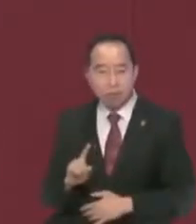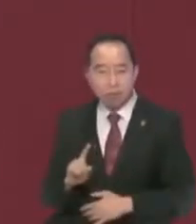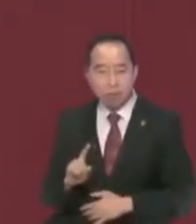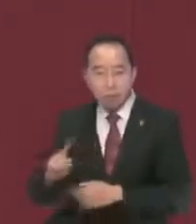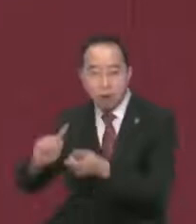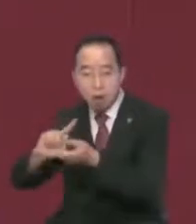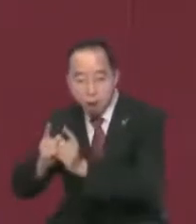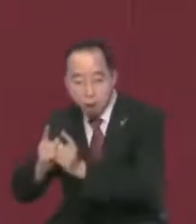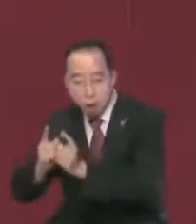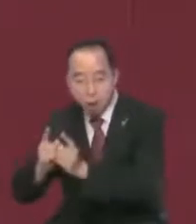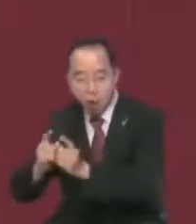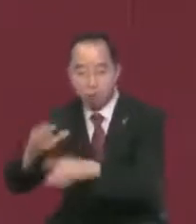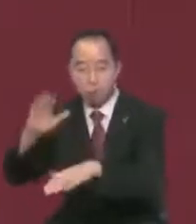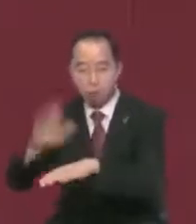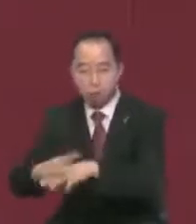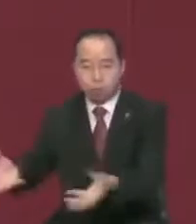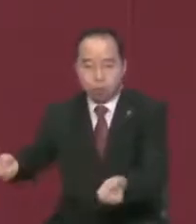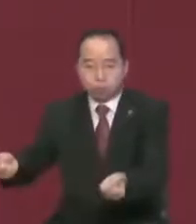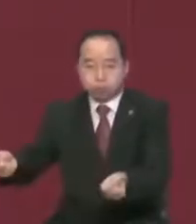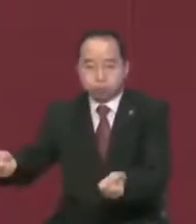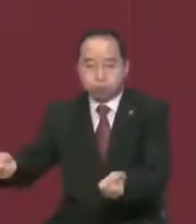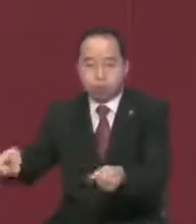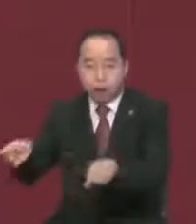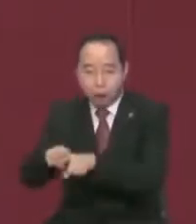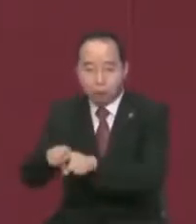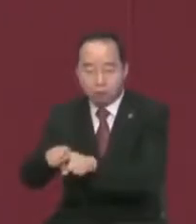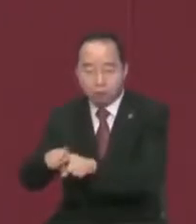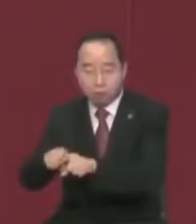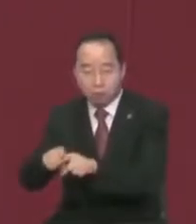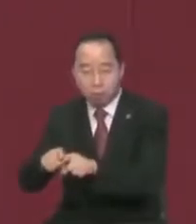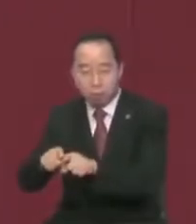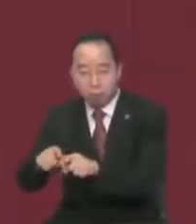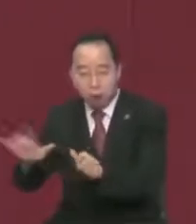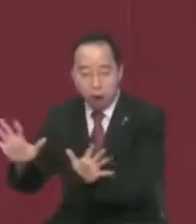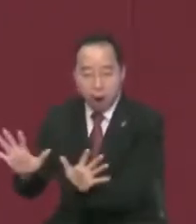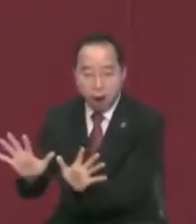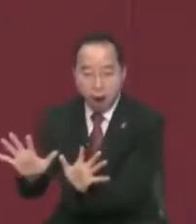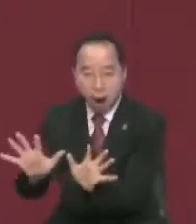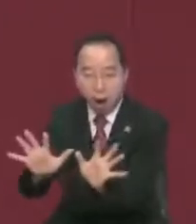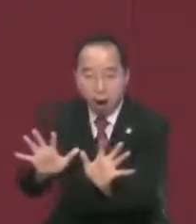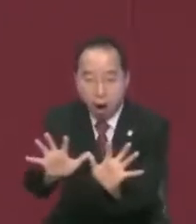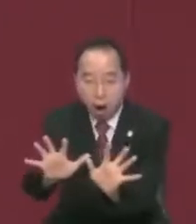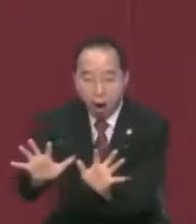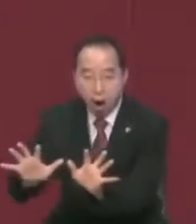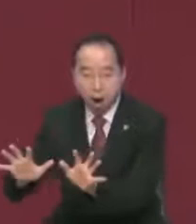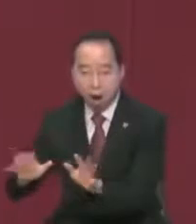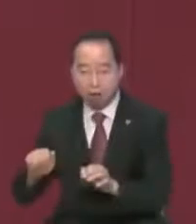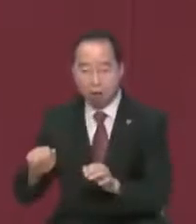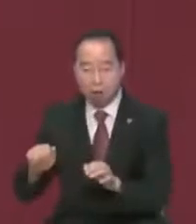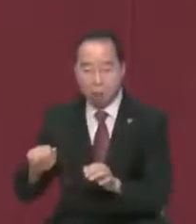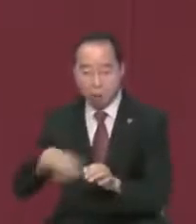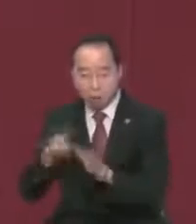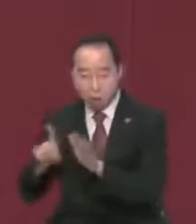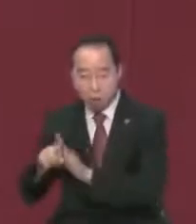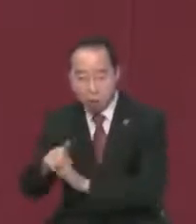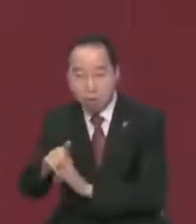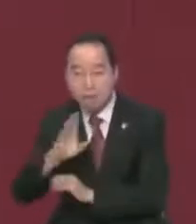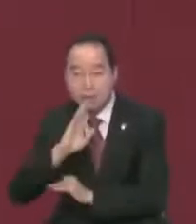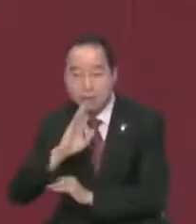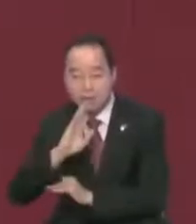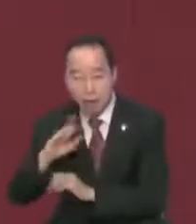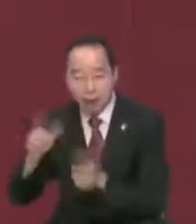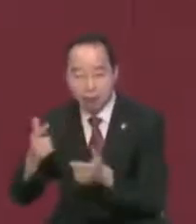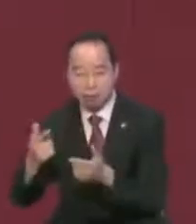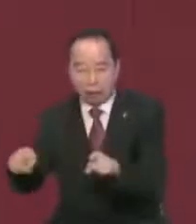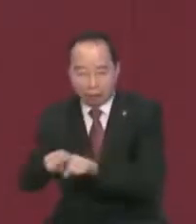아이들은 서로의 손을 잡고 나란히 달렸습니다. 모두 1등으로 들어왔습니다. 그리고 함께 모여 음식을